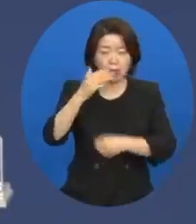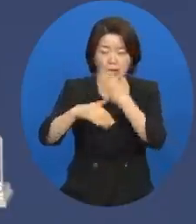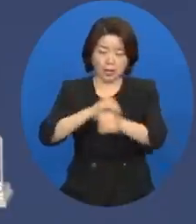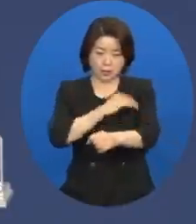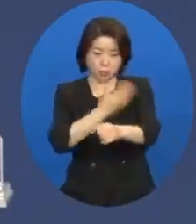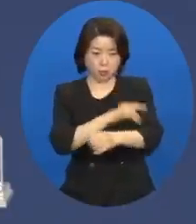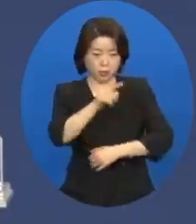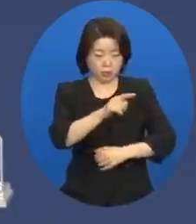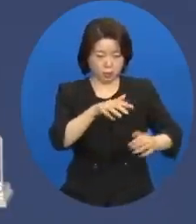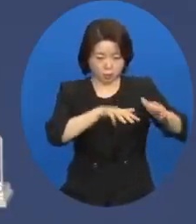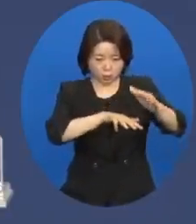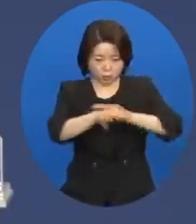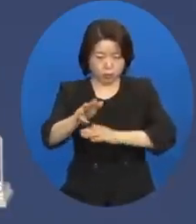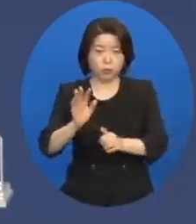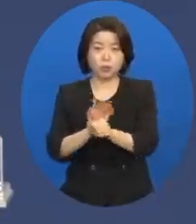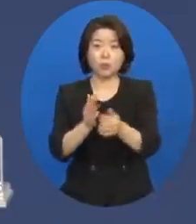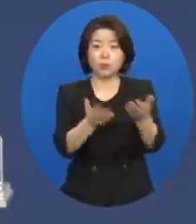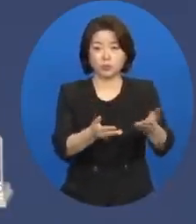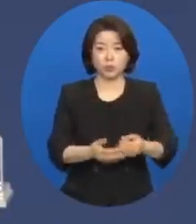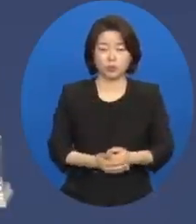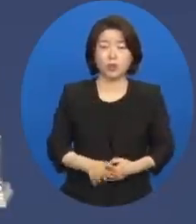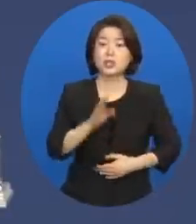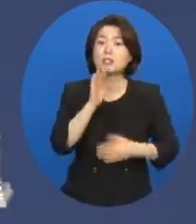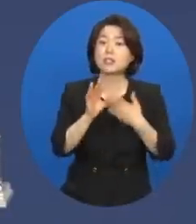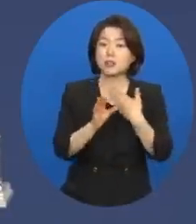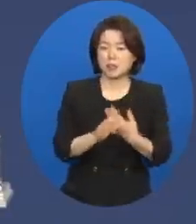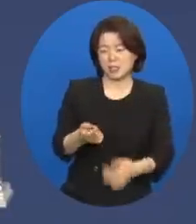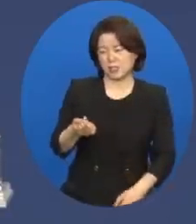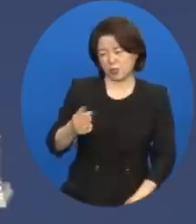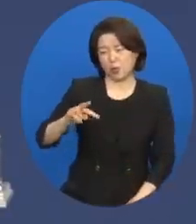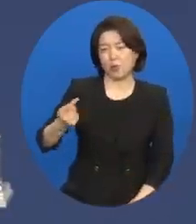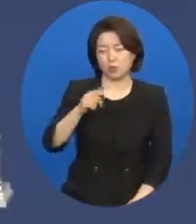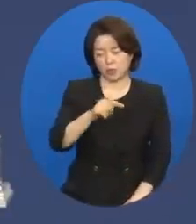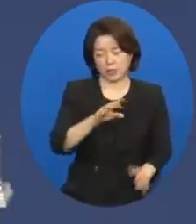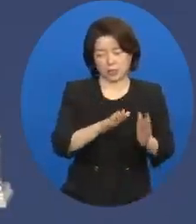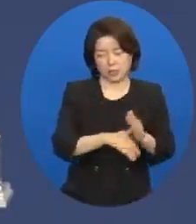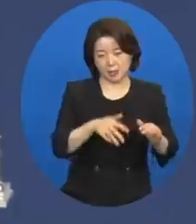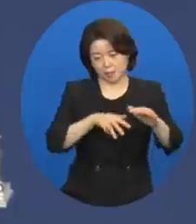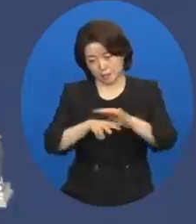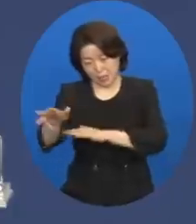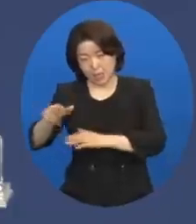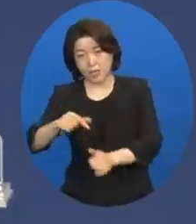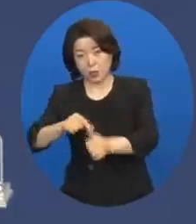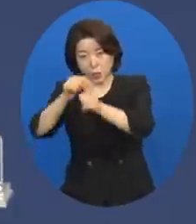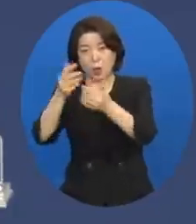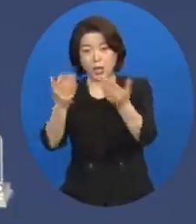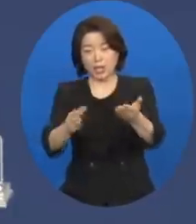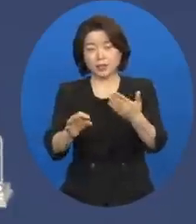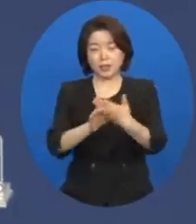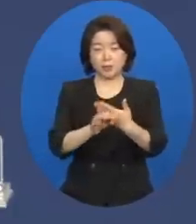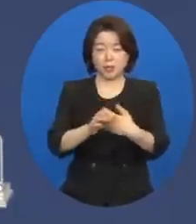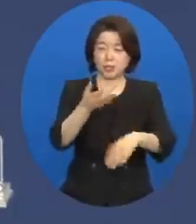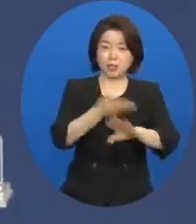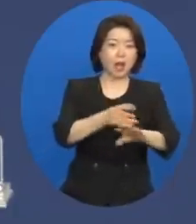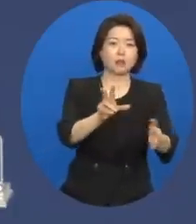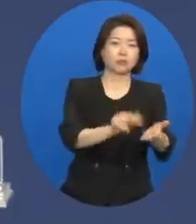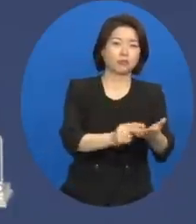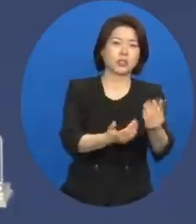그들을 건져주셨습니다. 그러면 최소한 이때 이걸 건져주셨으면 이들에게 다른 문제가 없었어야